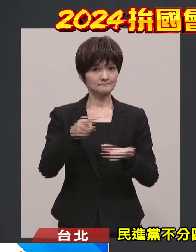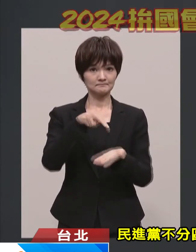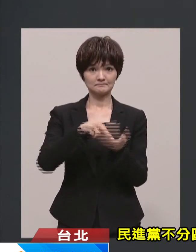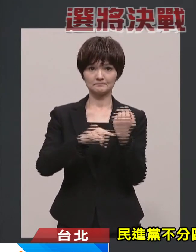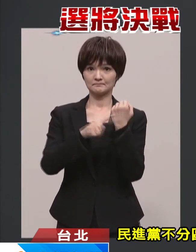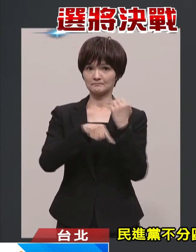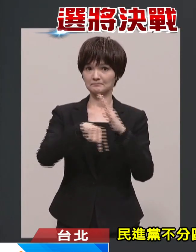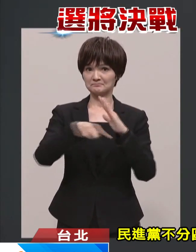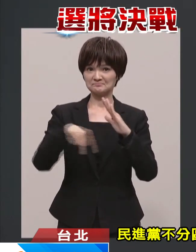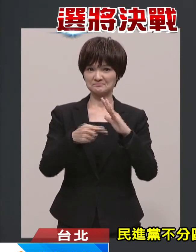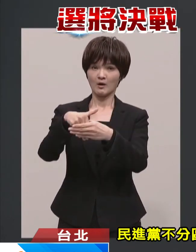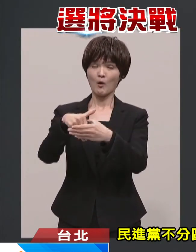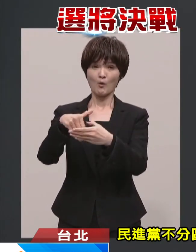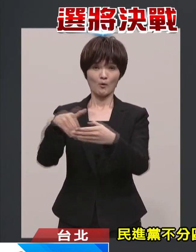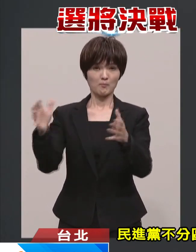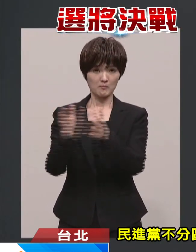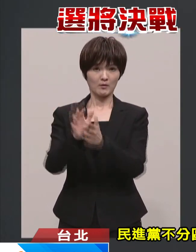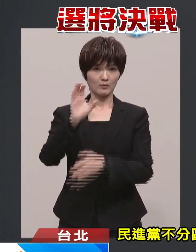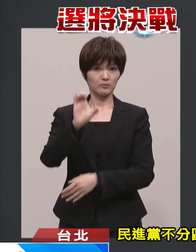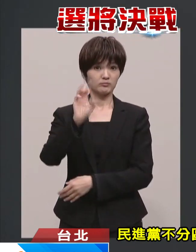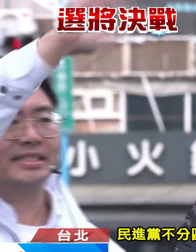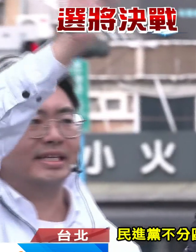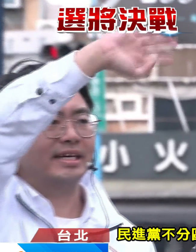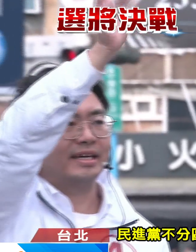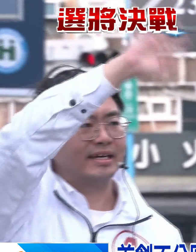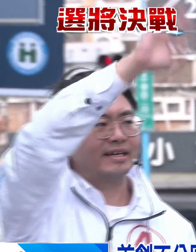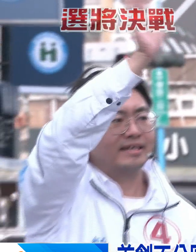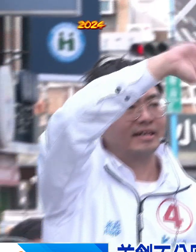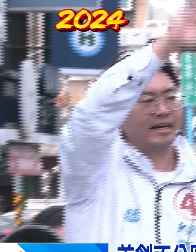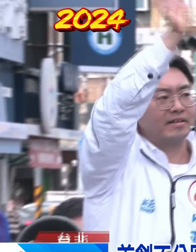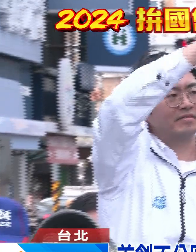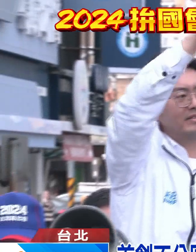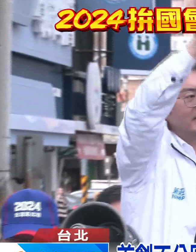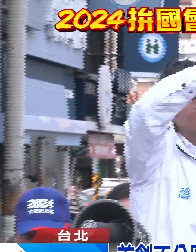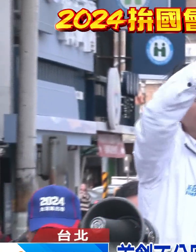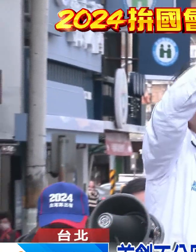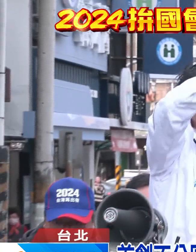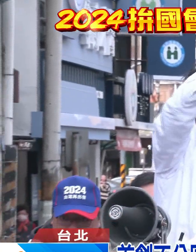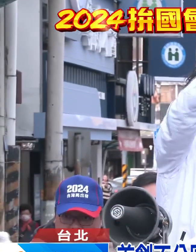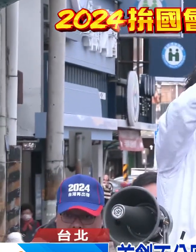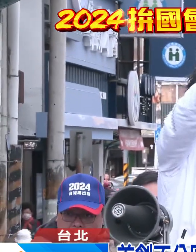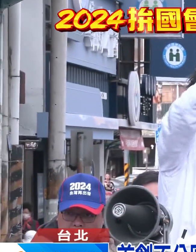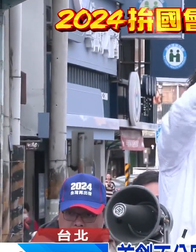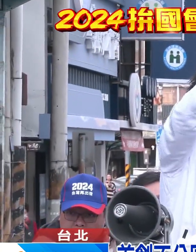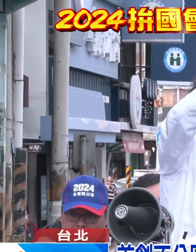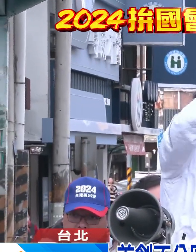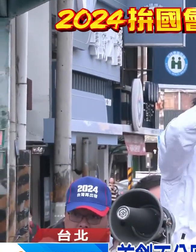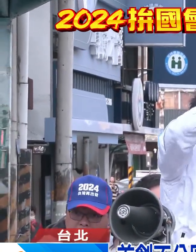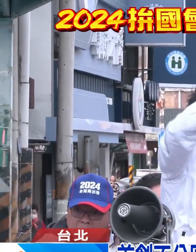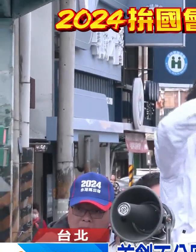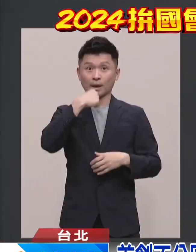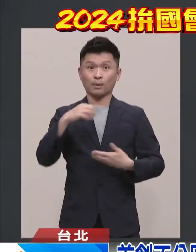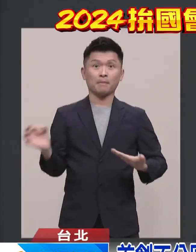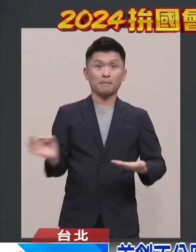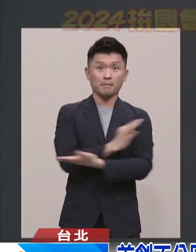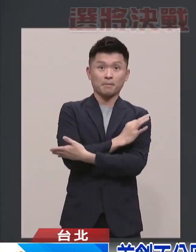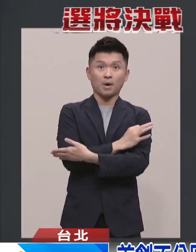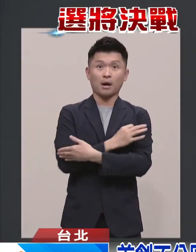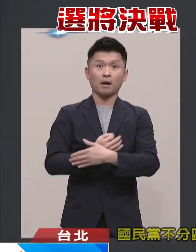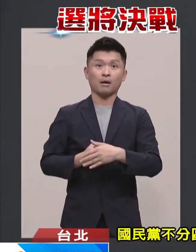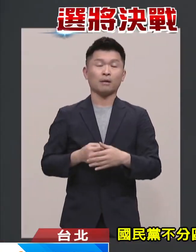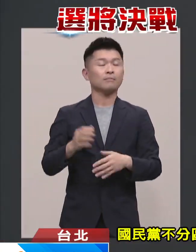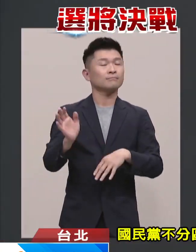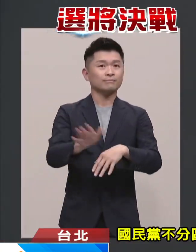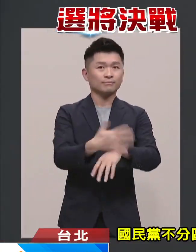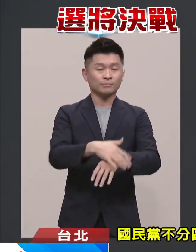经被提罢免过两次的韩国瑜先生。 而民进党代表果然一开场就提到韩国瑜，也遭到回击。 是立法